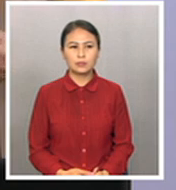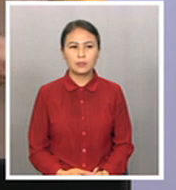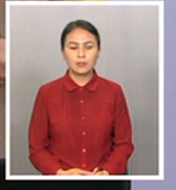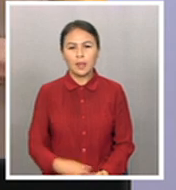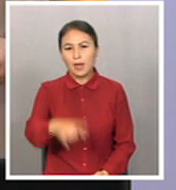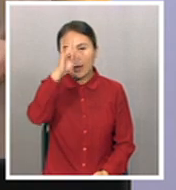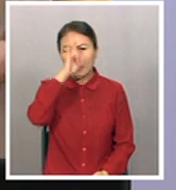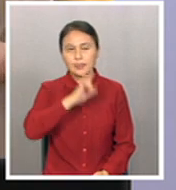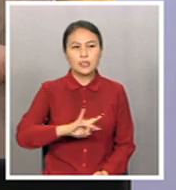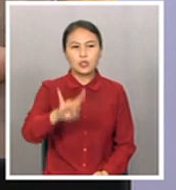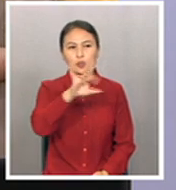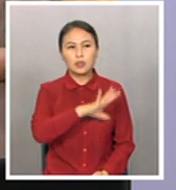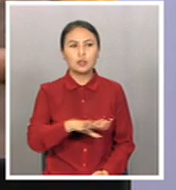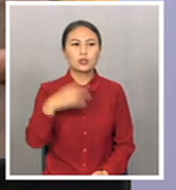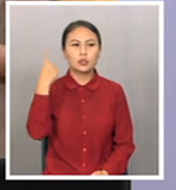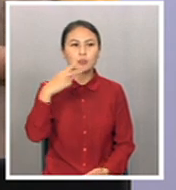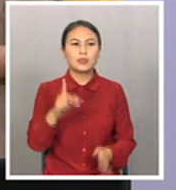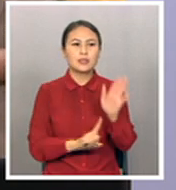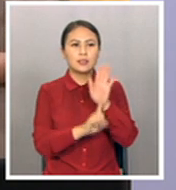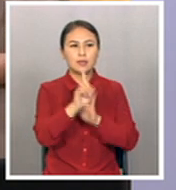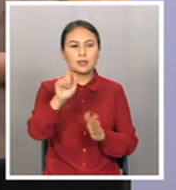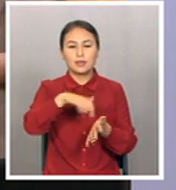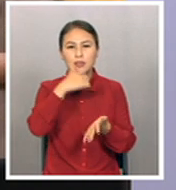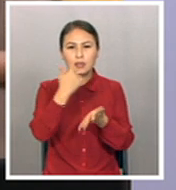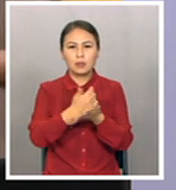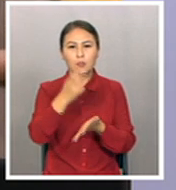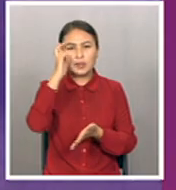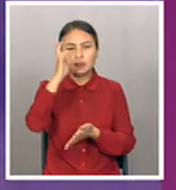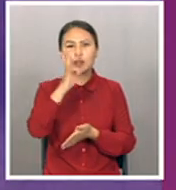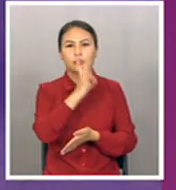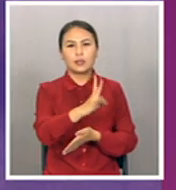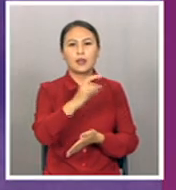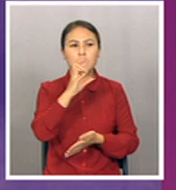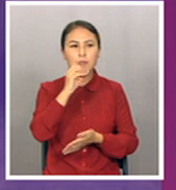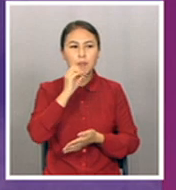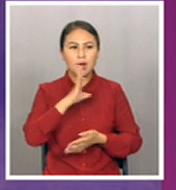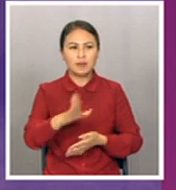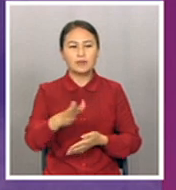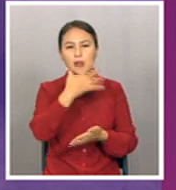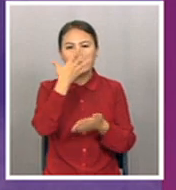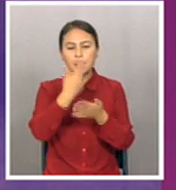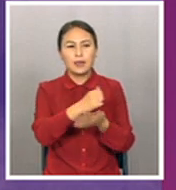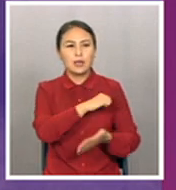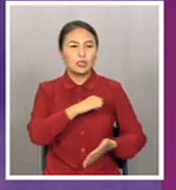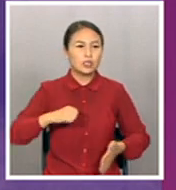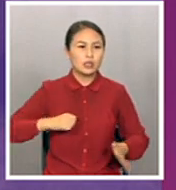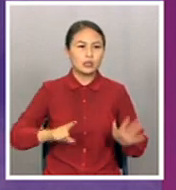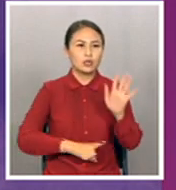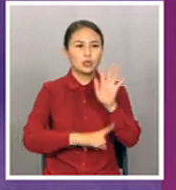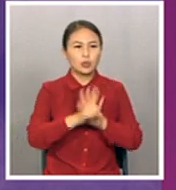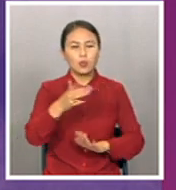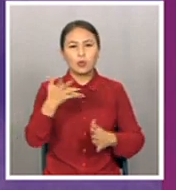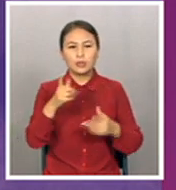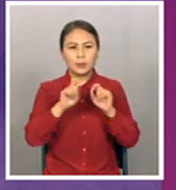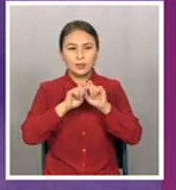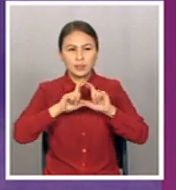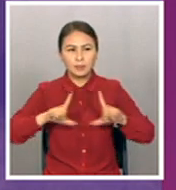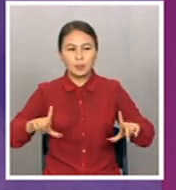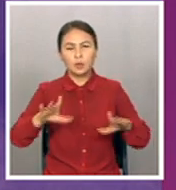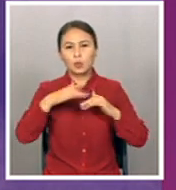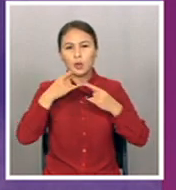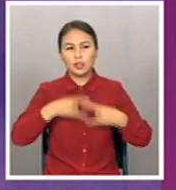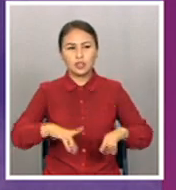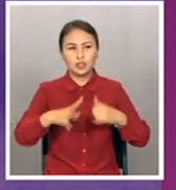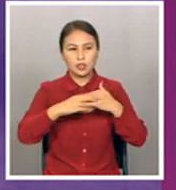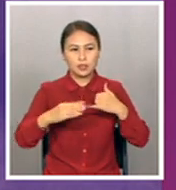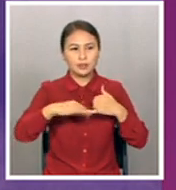Қазақстан Республикасының тұңғыш президенті Нұрсұлтан Әбішұлы Назарбаев патриотизмнің ең жақсы үлгісі орта мектепте